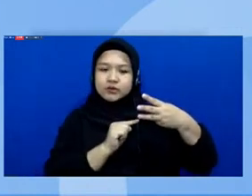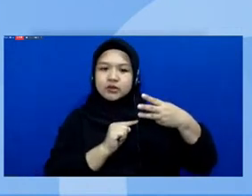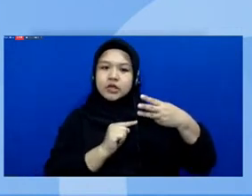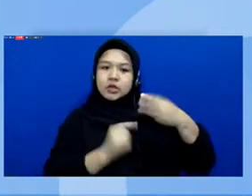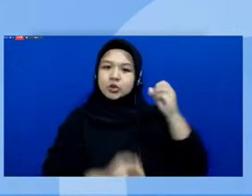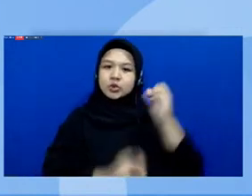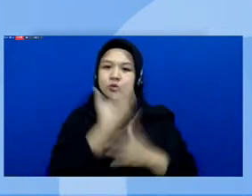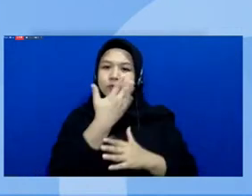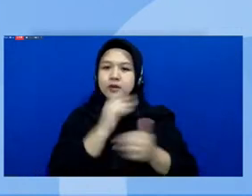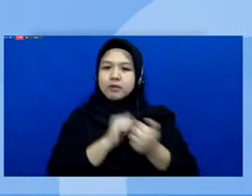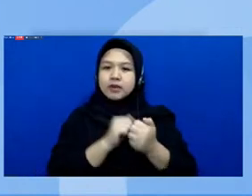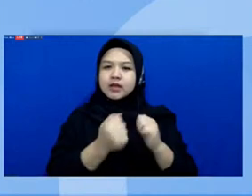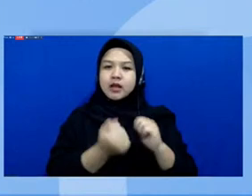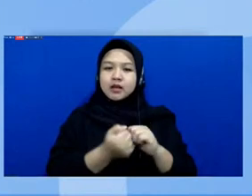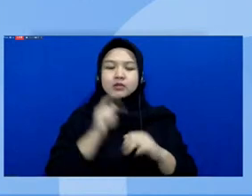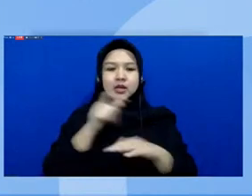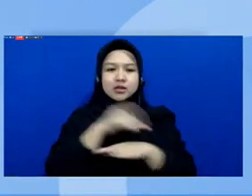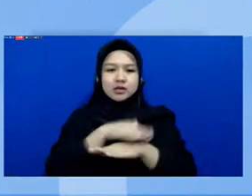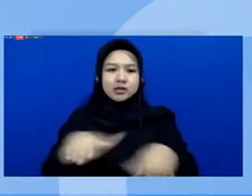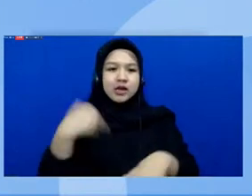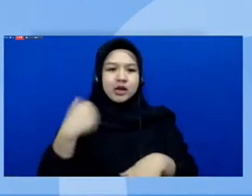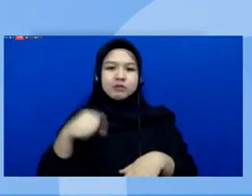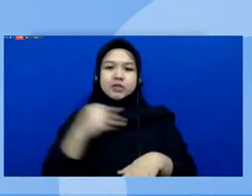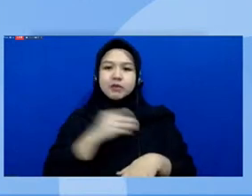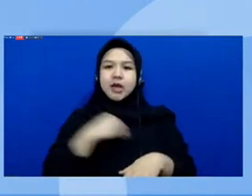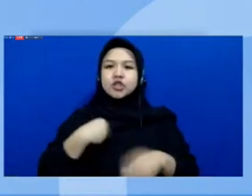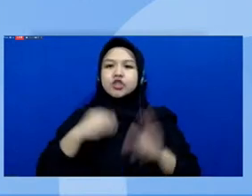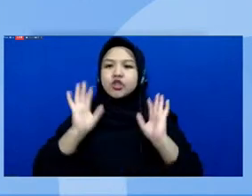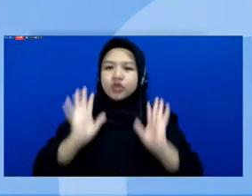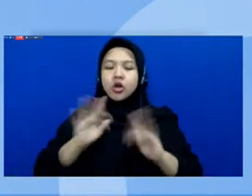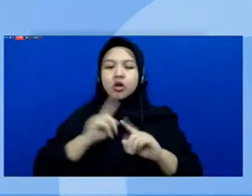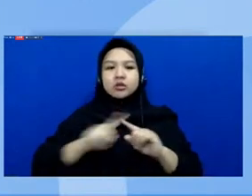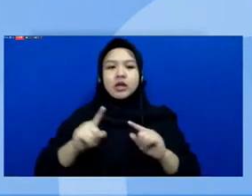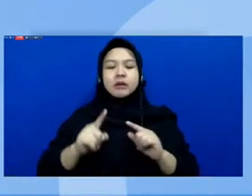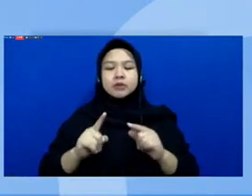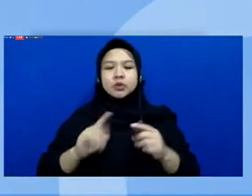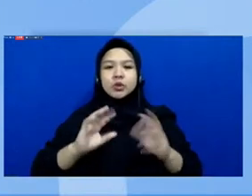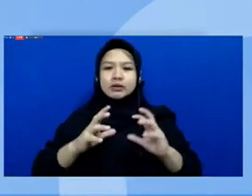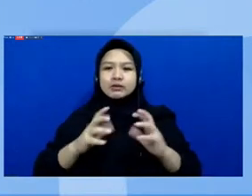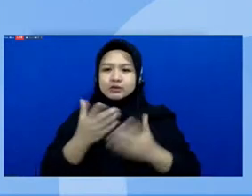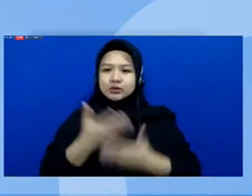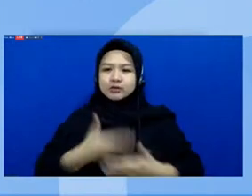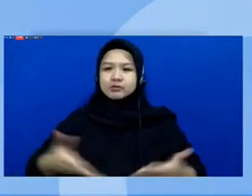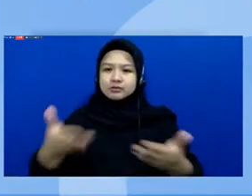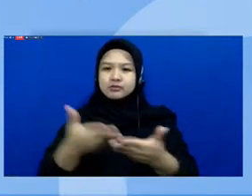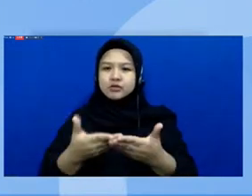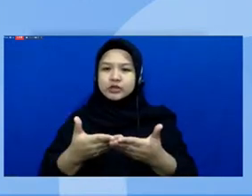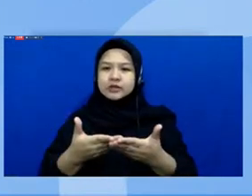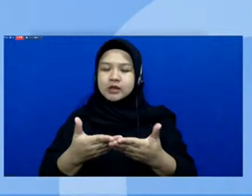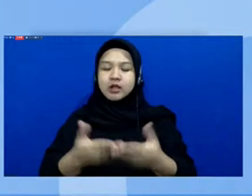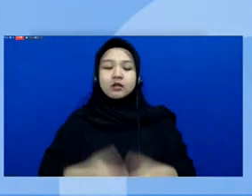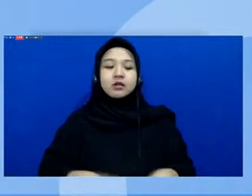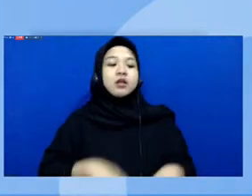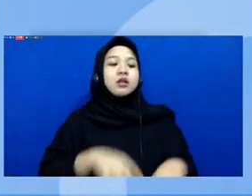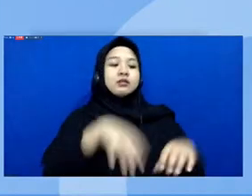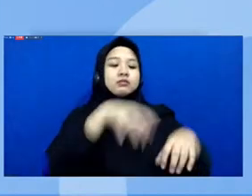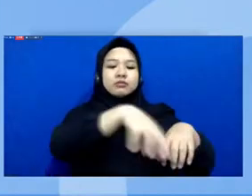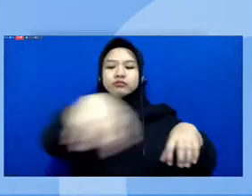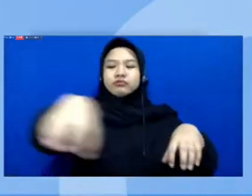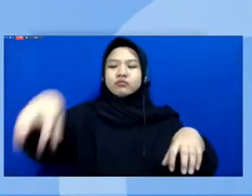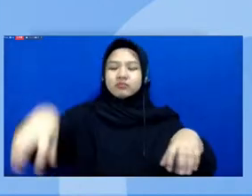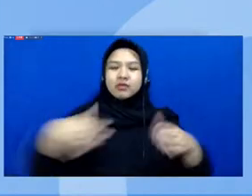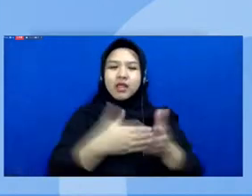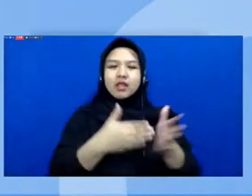permasalahan yang penyelesaiannya tidak bisa hanya medis, tapi juga social engineering tadi. Dan tantangan dari satu wilayah ke wilayah yang lain amat sangat